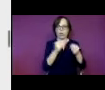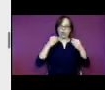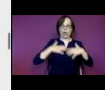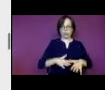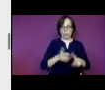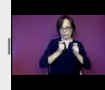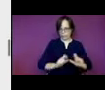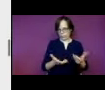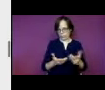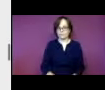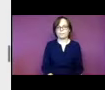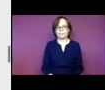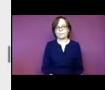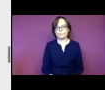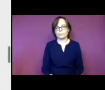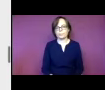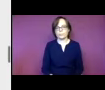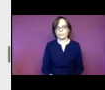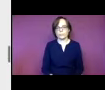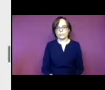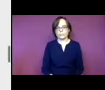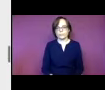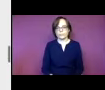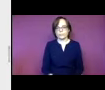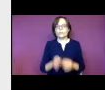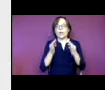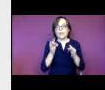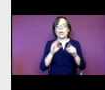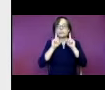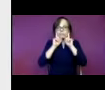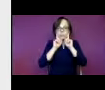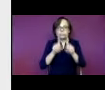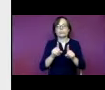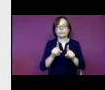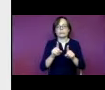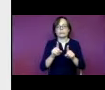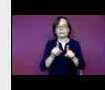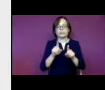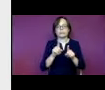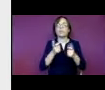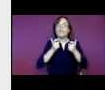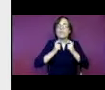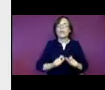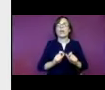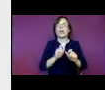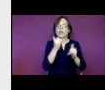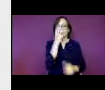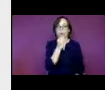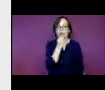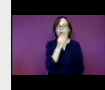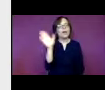wiejskiej. No i teraz jaka jest rzeczywistość, z którymi mierzy się ta wieś, która nie jest właśnie wyobrażona, nie